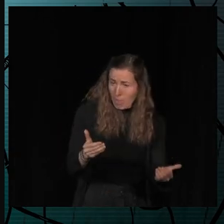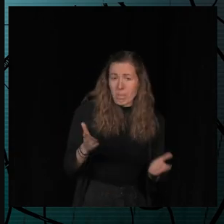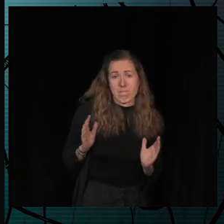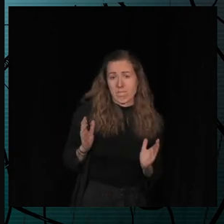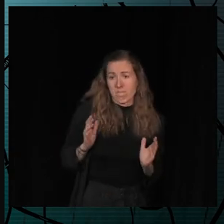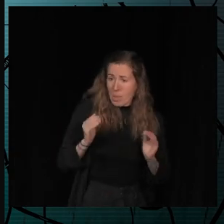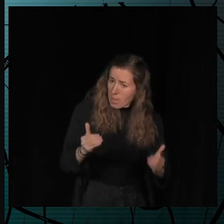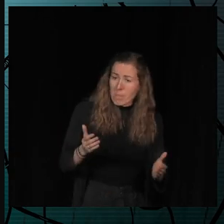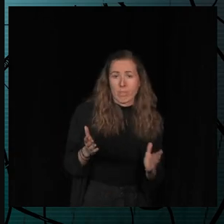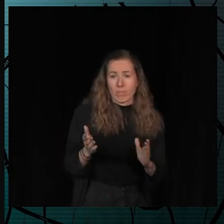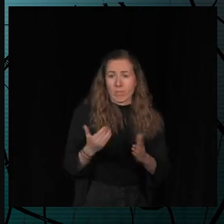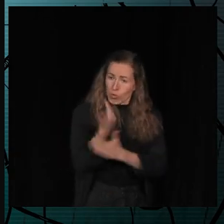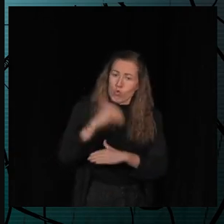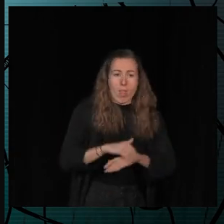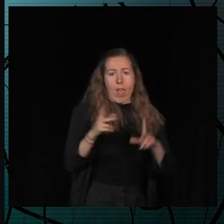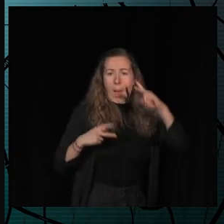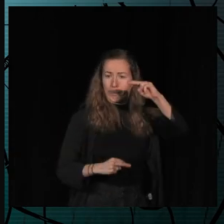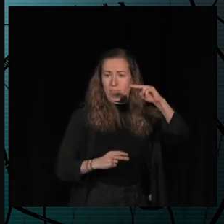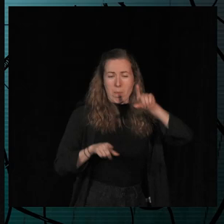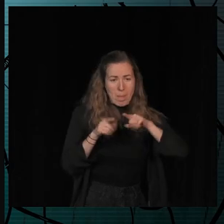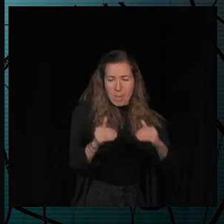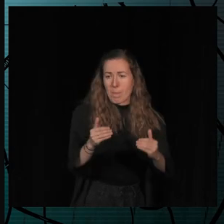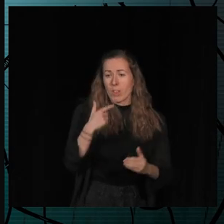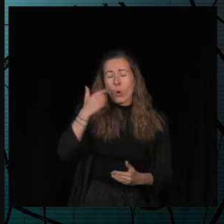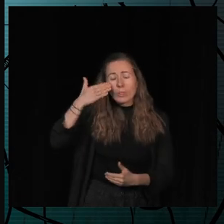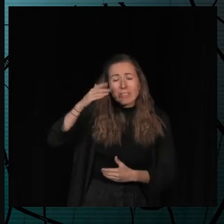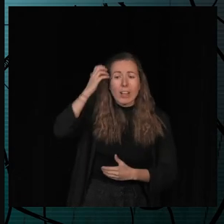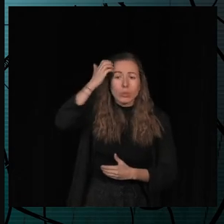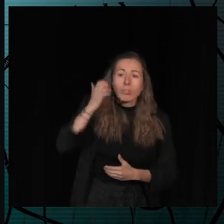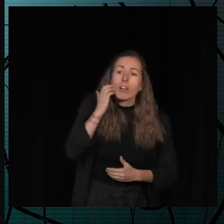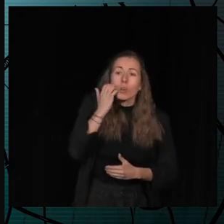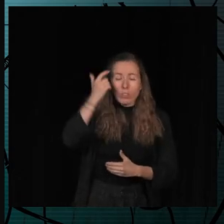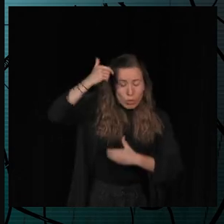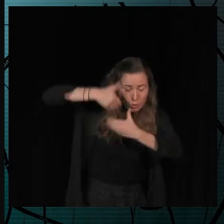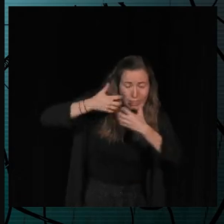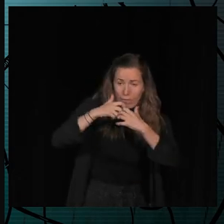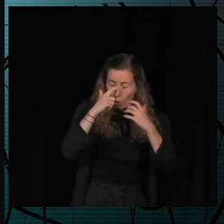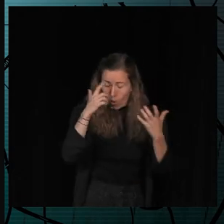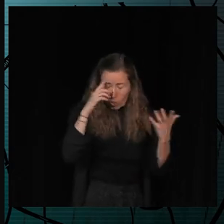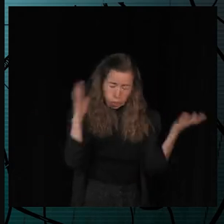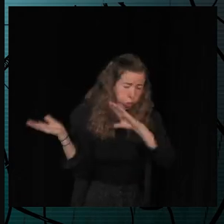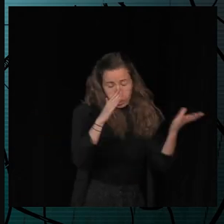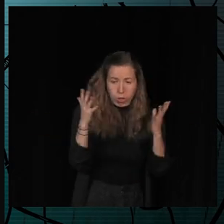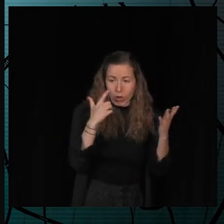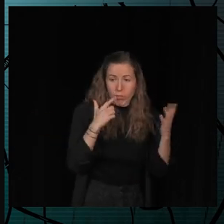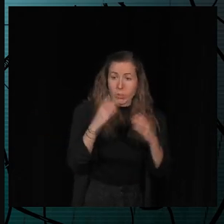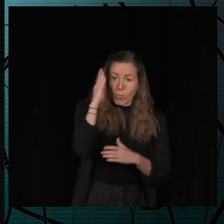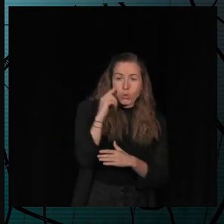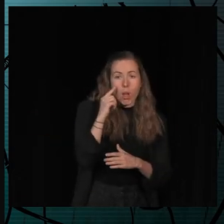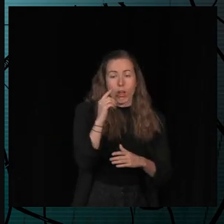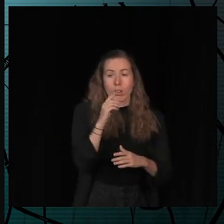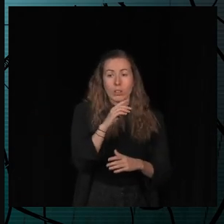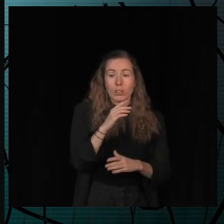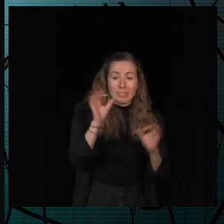gamins adolescents ils ont quelque chose dans le cerveau qui se bouleverse et qui fait ils ont plutôt besoin de se coucher à 2h du matin et de se lever à 10h du